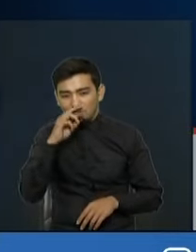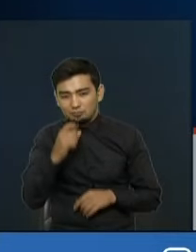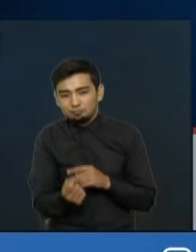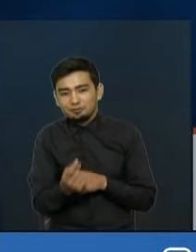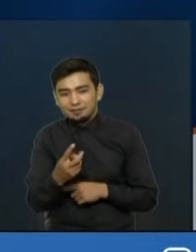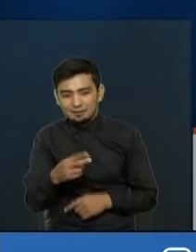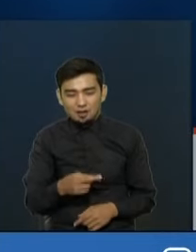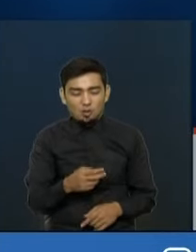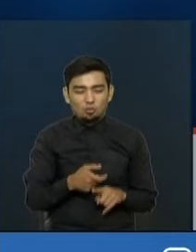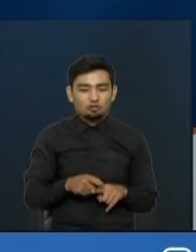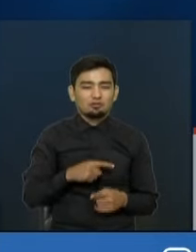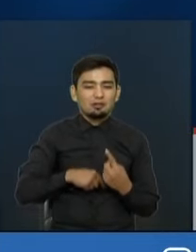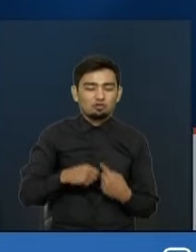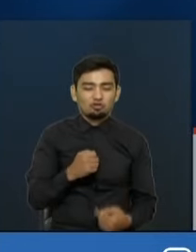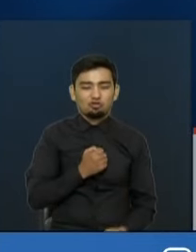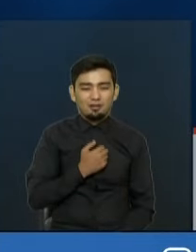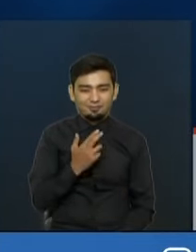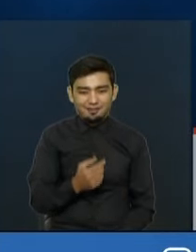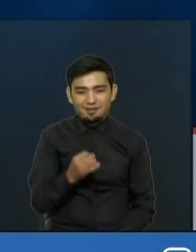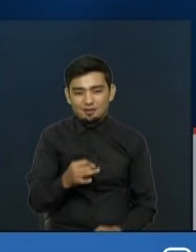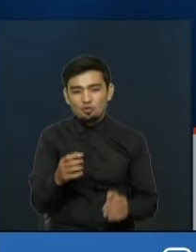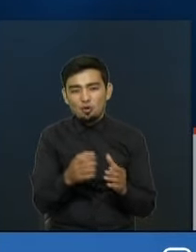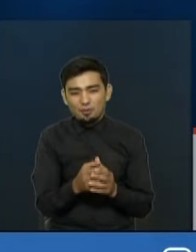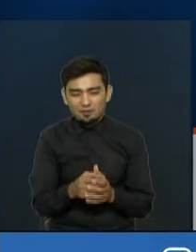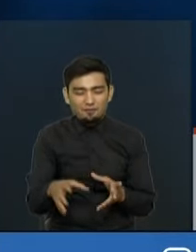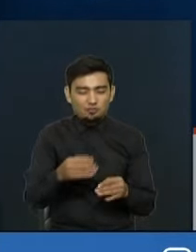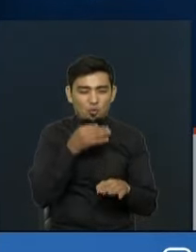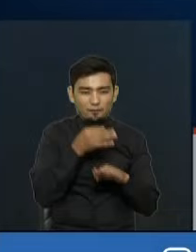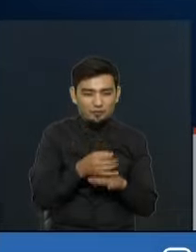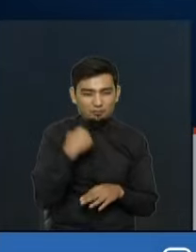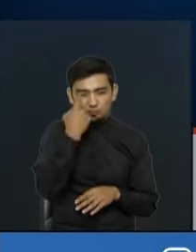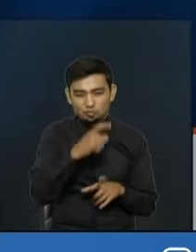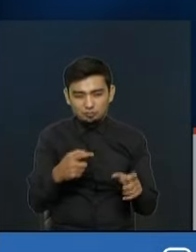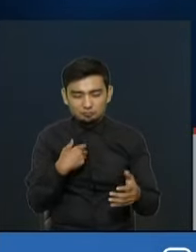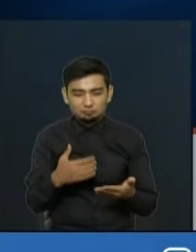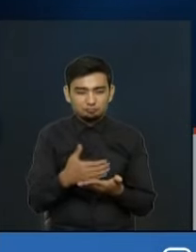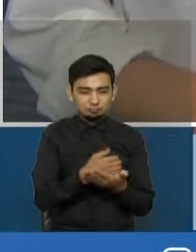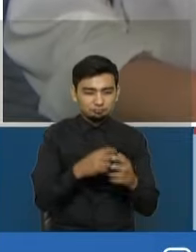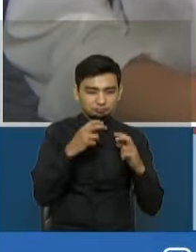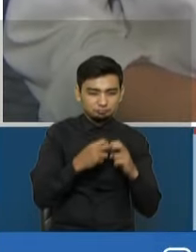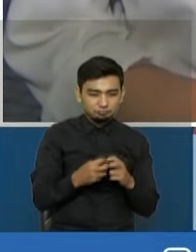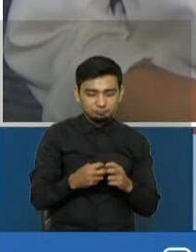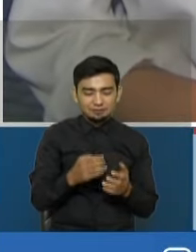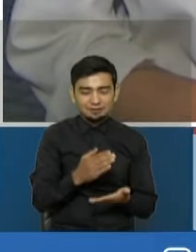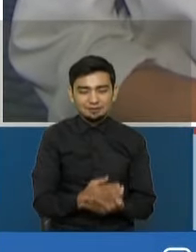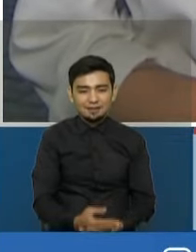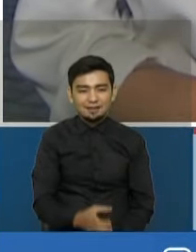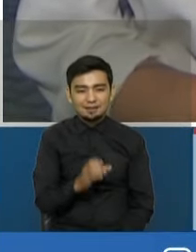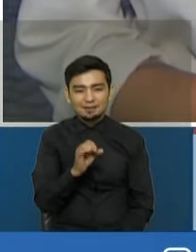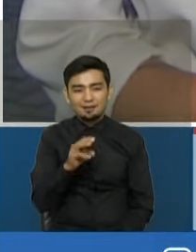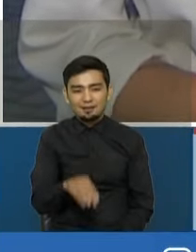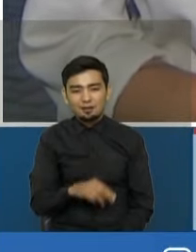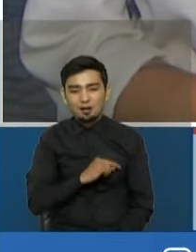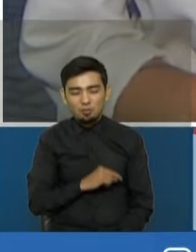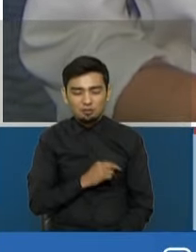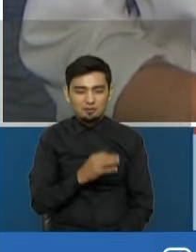біз үшін өте өкінішті. Қазір компания оқиға қатысты барлық жауапты мамандардан мәліметтерді жинақтап тексеріп жатыр. Скаттың жұмысына көңілі